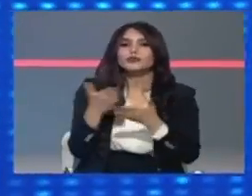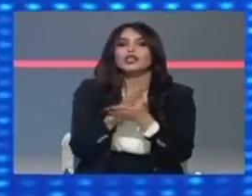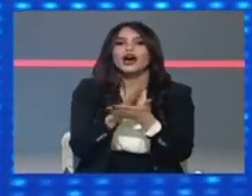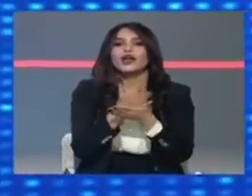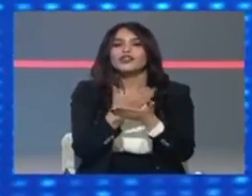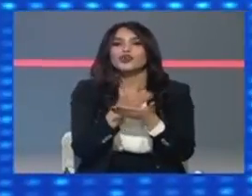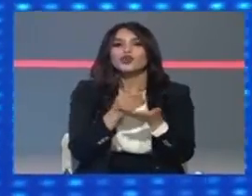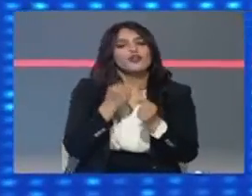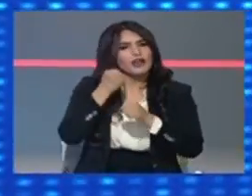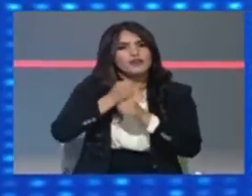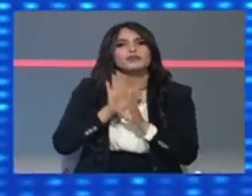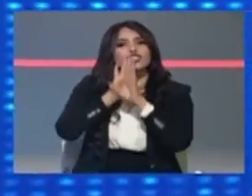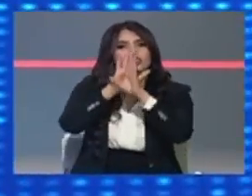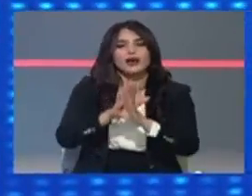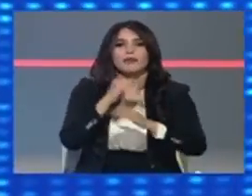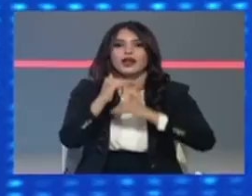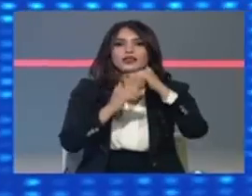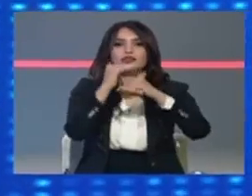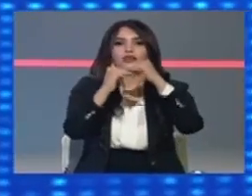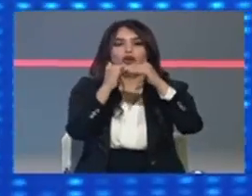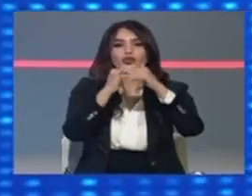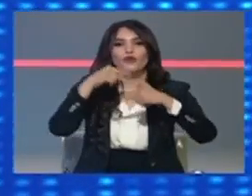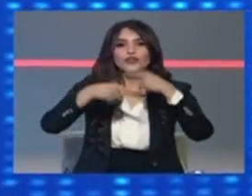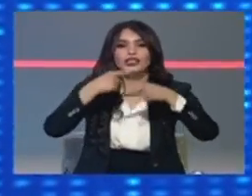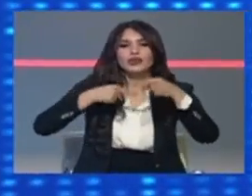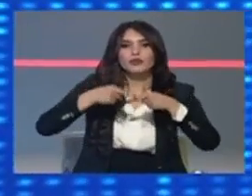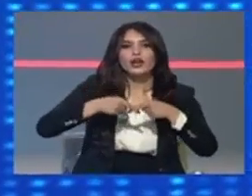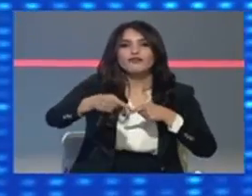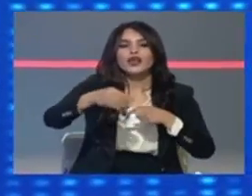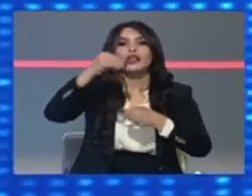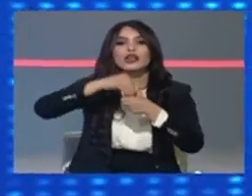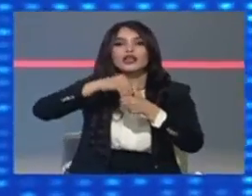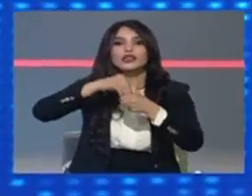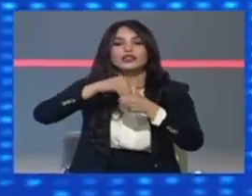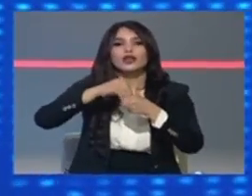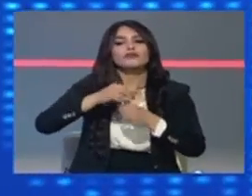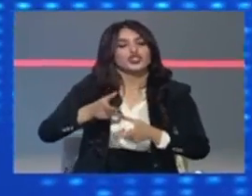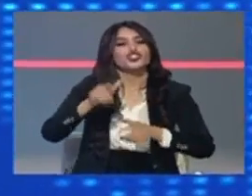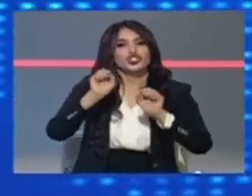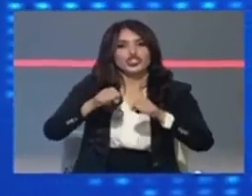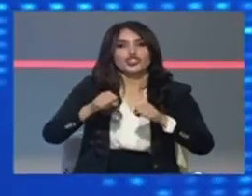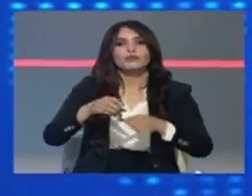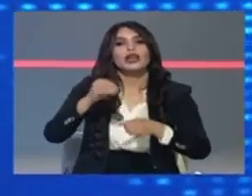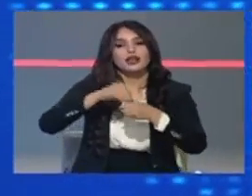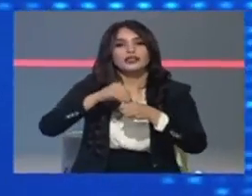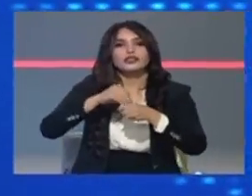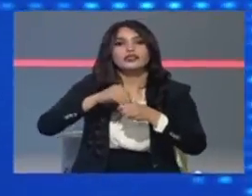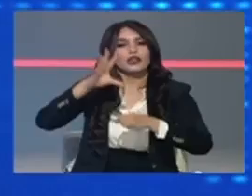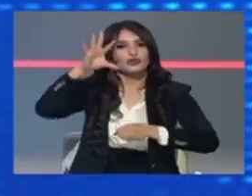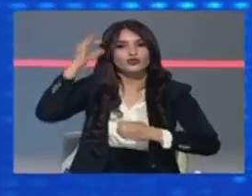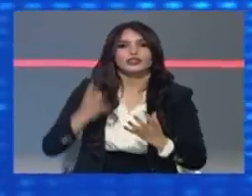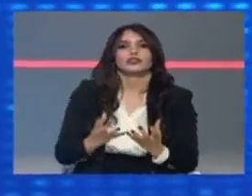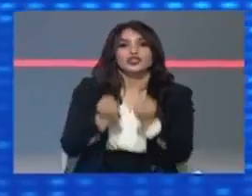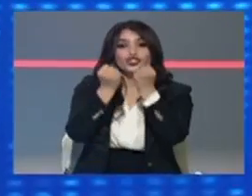مجهودات للمساهمة في دعم الاستثمار وفي ديمومة النسيج الاقتصادي حتى يستعيد الاقتصاد الوطني النمو